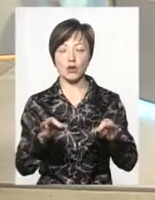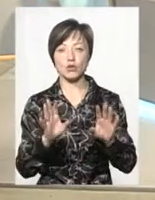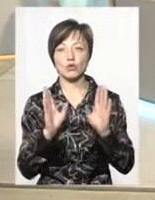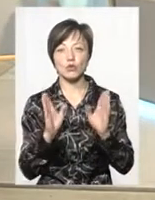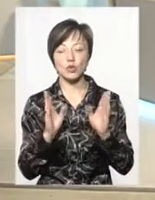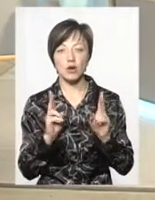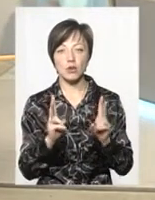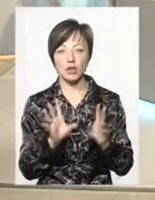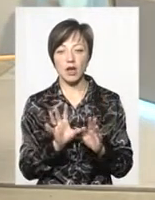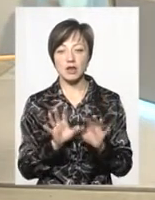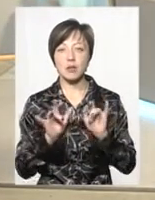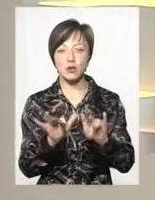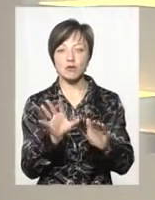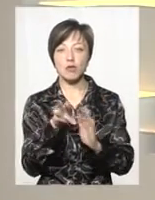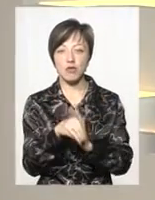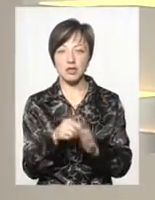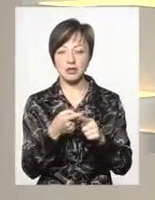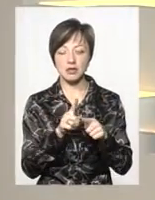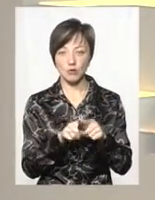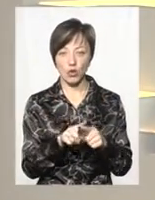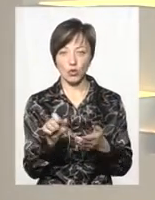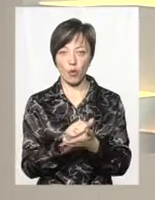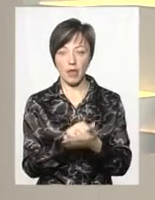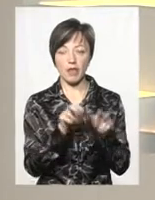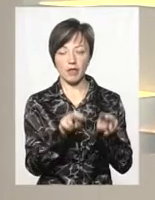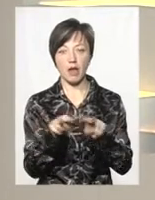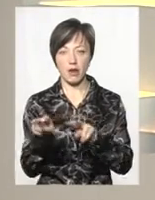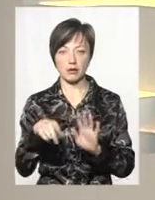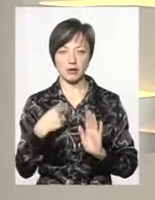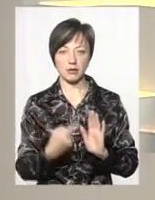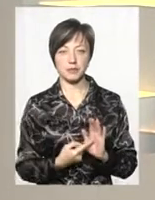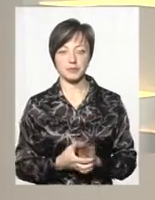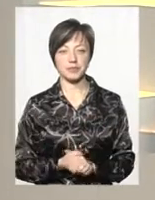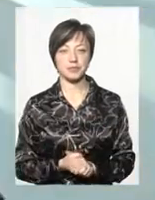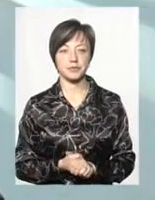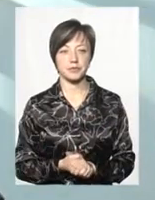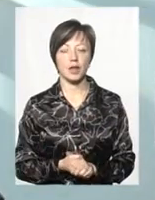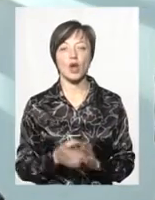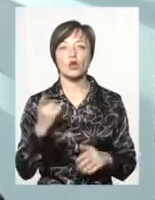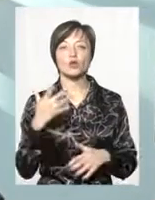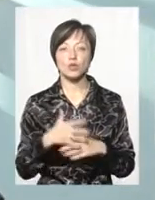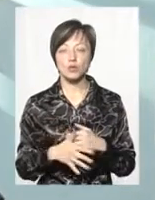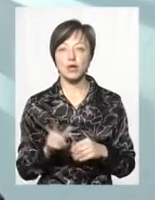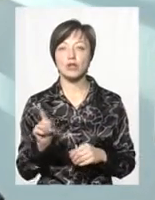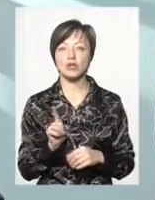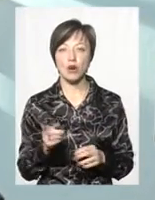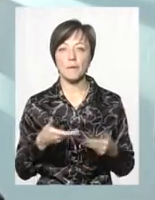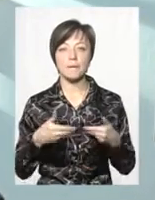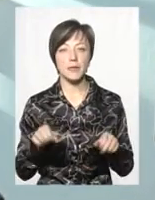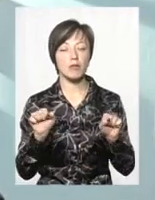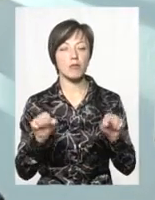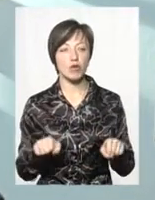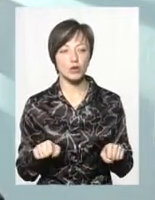процесом впровадження цього Томосу наглядати? Дякую вам. Ну, зрозуміло, що ми можемо